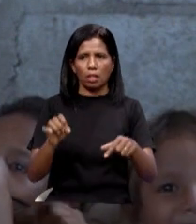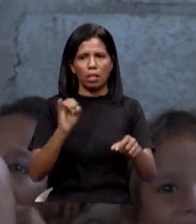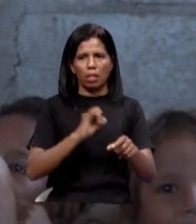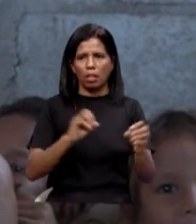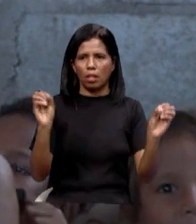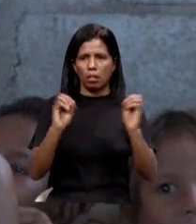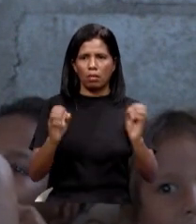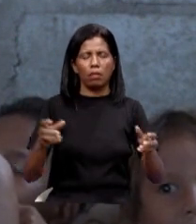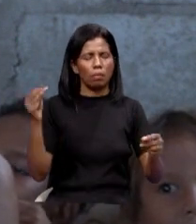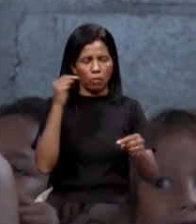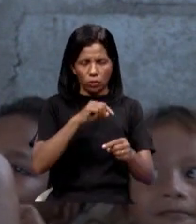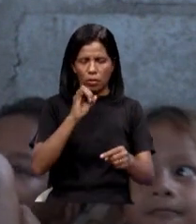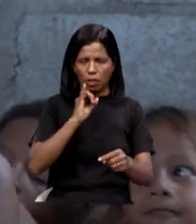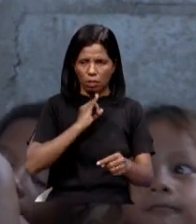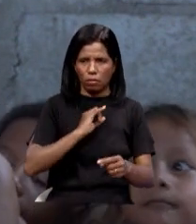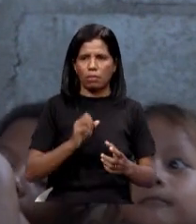lika bosok hau.